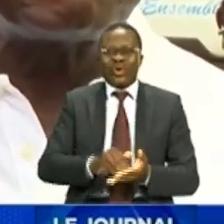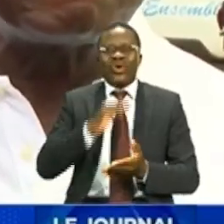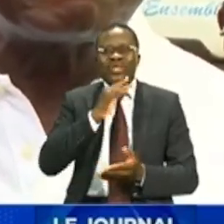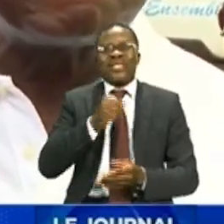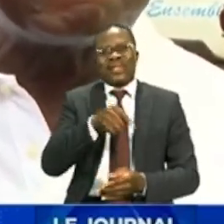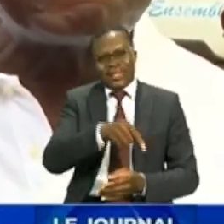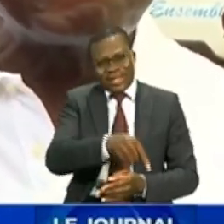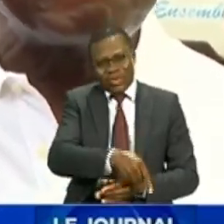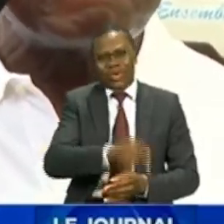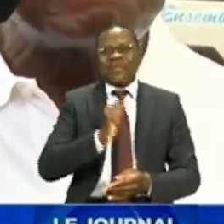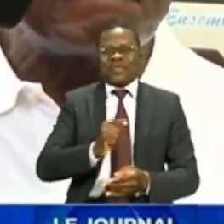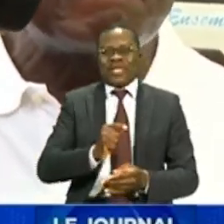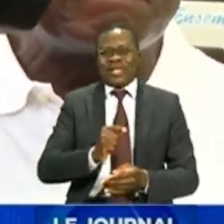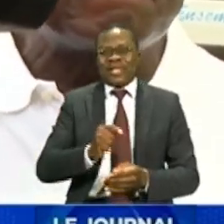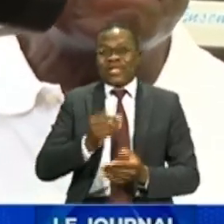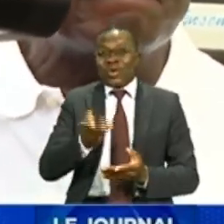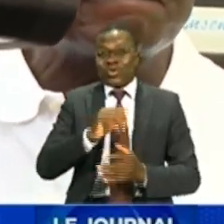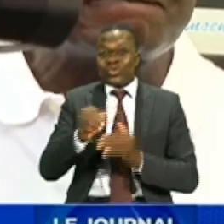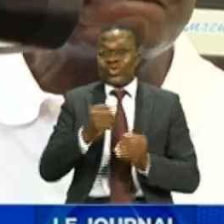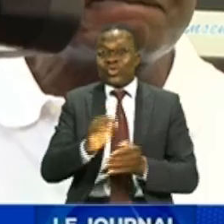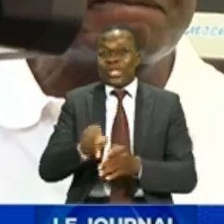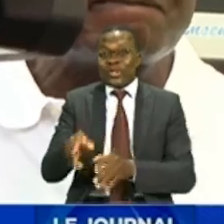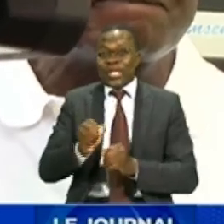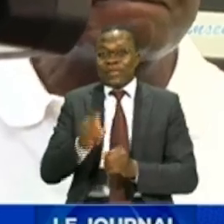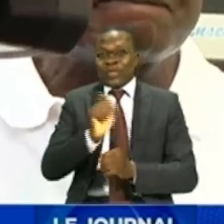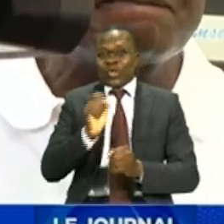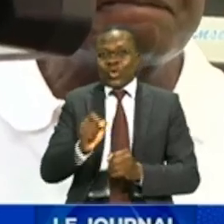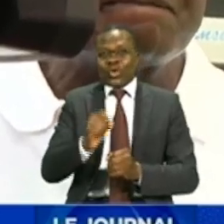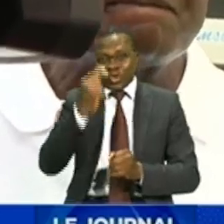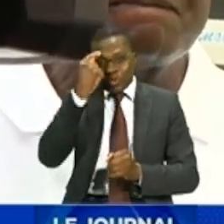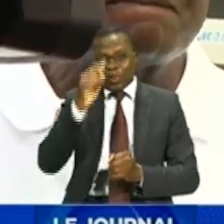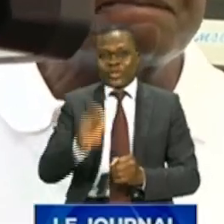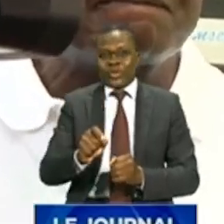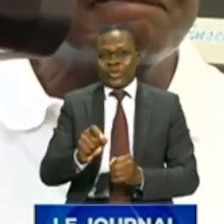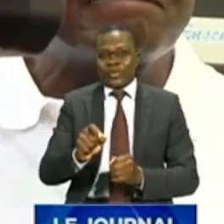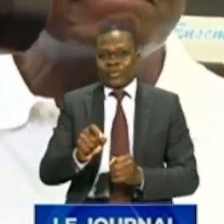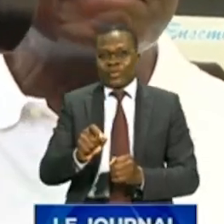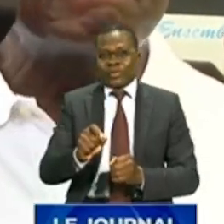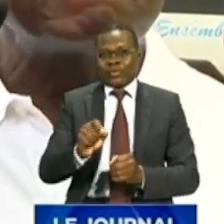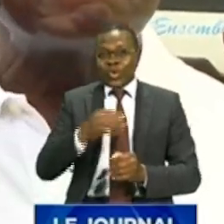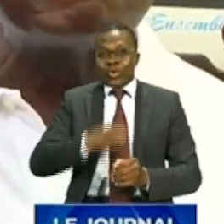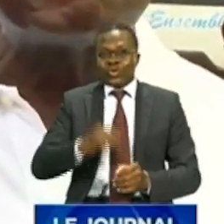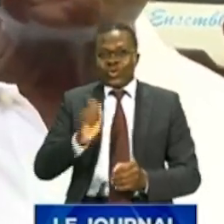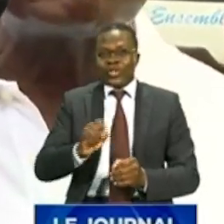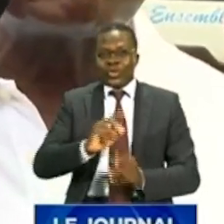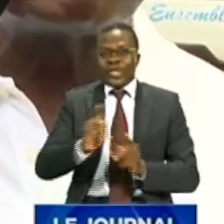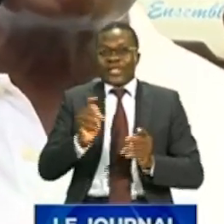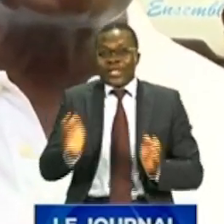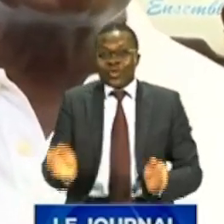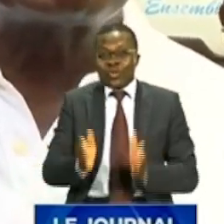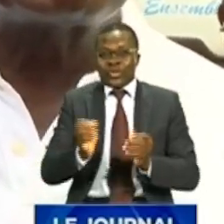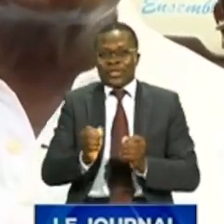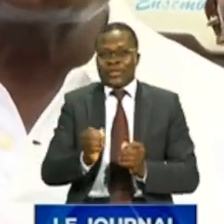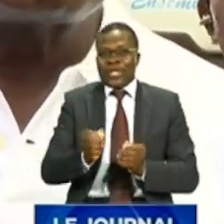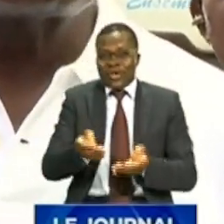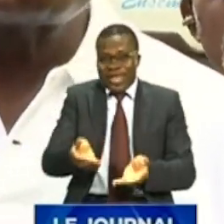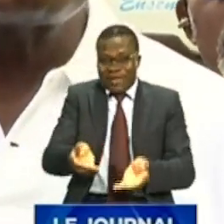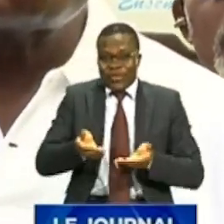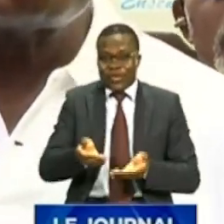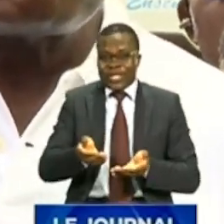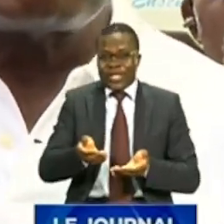encore les ordures et tout ça. Donc, je pense qu'on souhaite que les gens soient motivés. On a la volonté